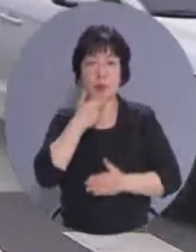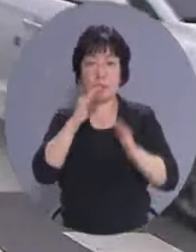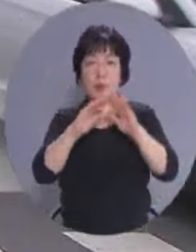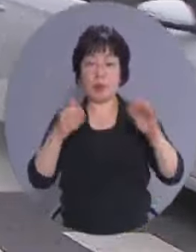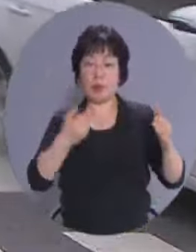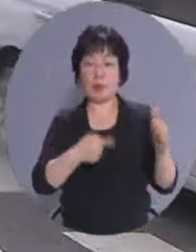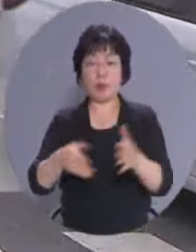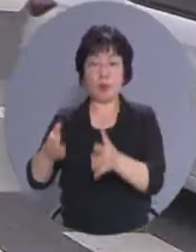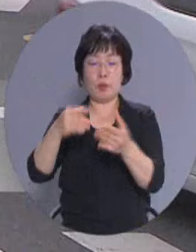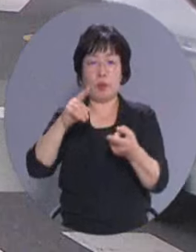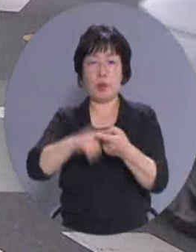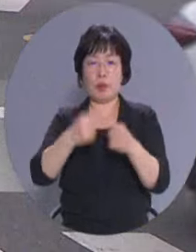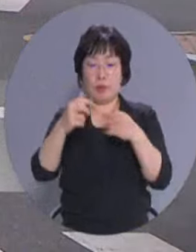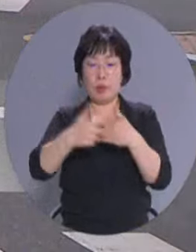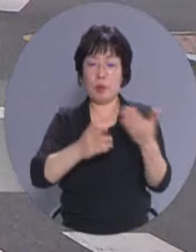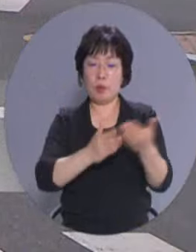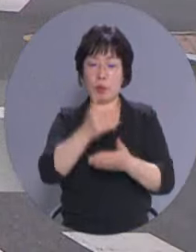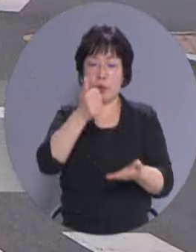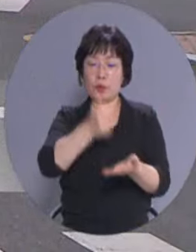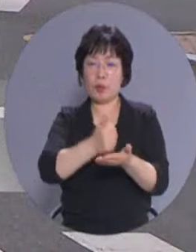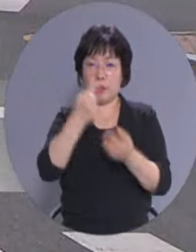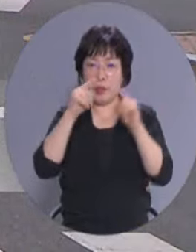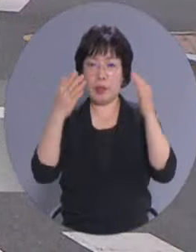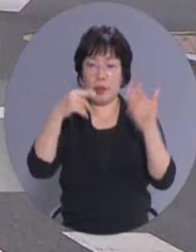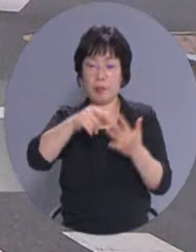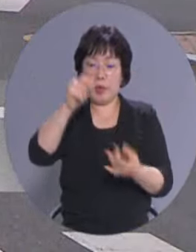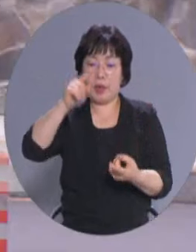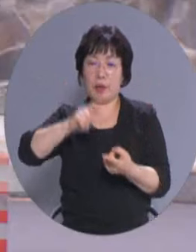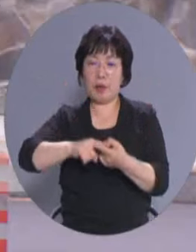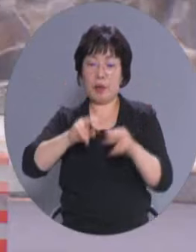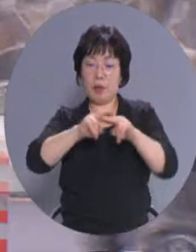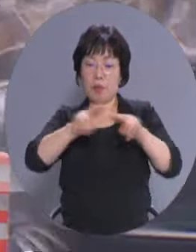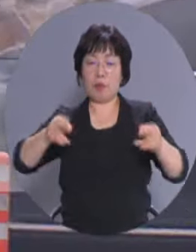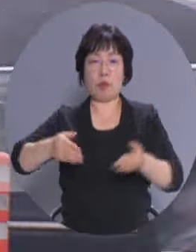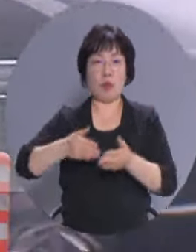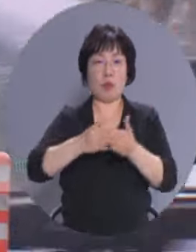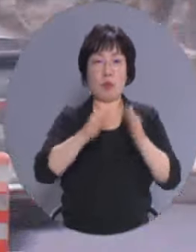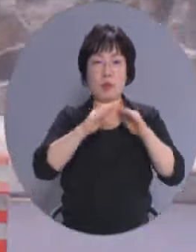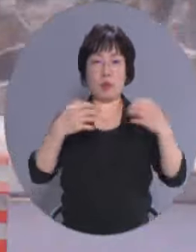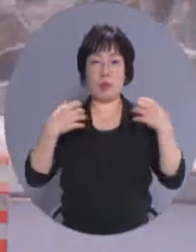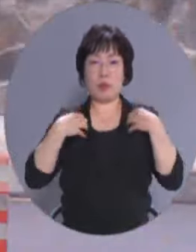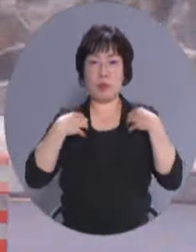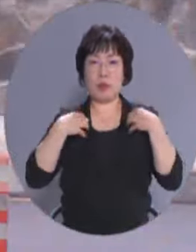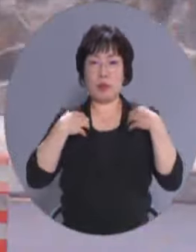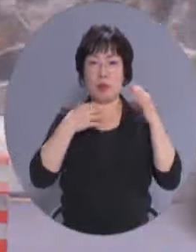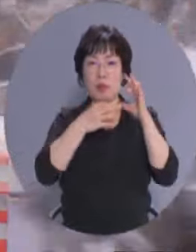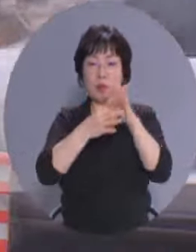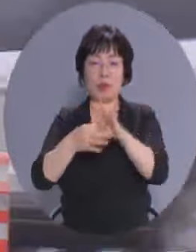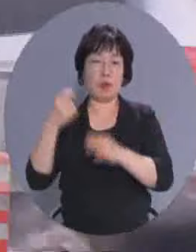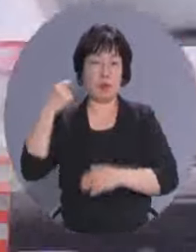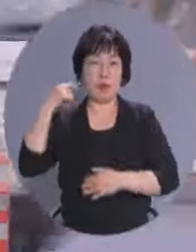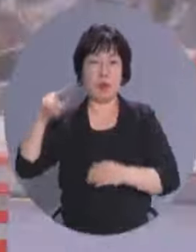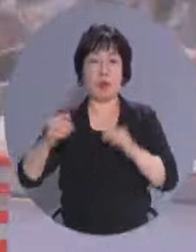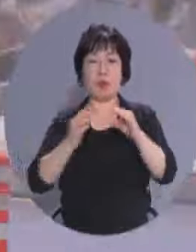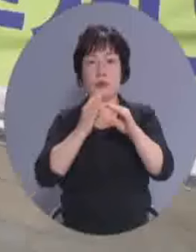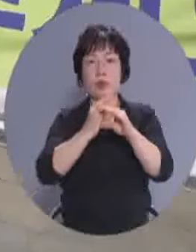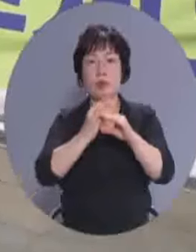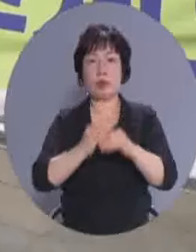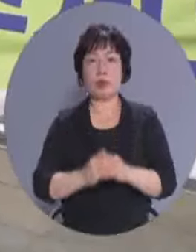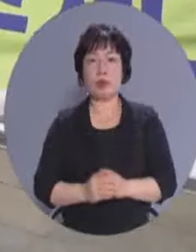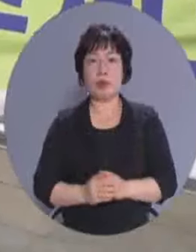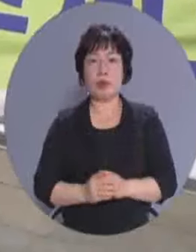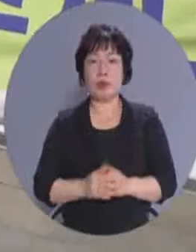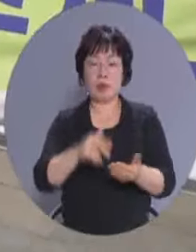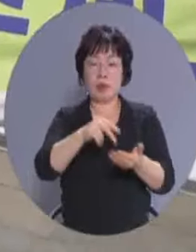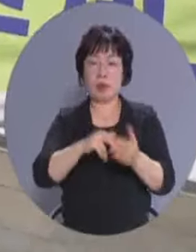전남도 주도의 의대 추천대학 선정 공모에 철회를 요구하고 있는데도 전혀 받아들이지 않고 있다고 주장했습니다.